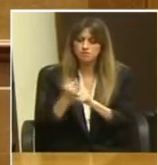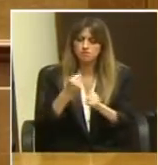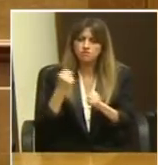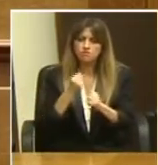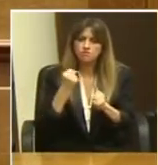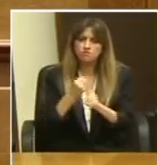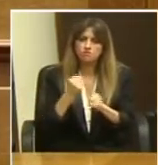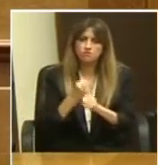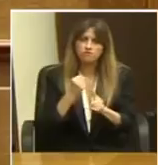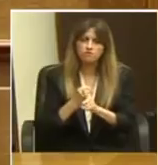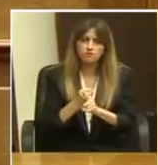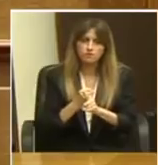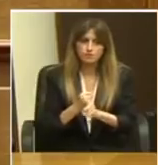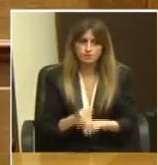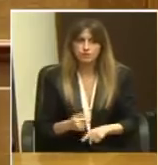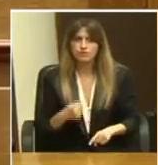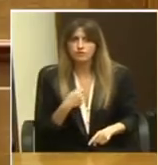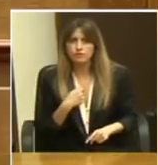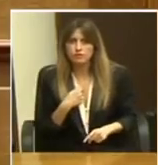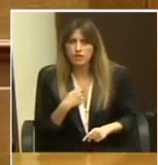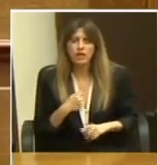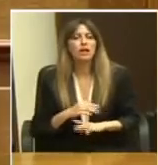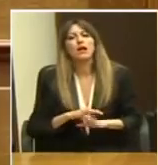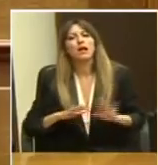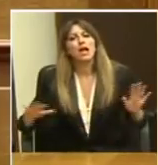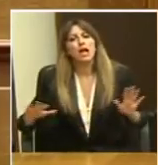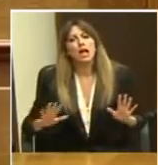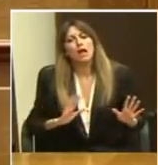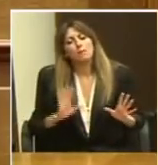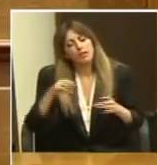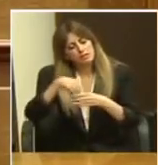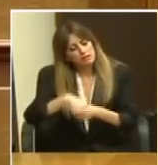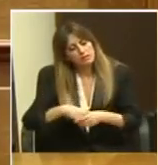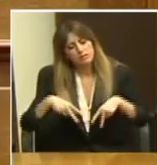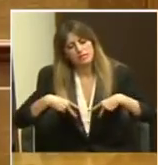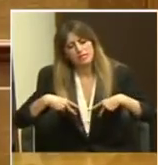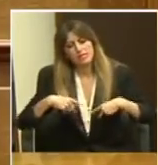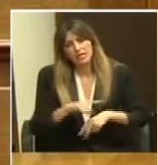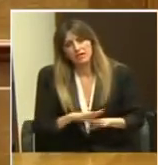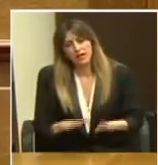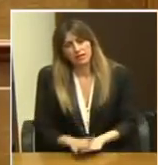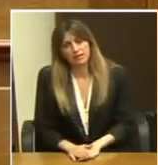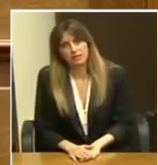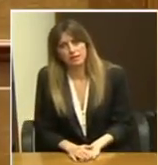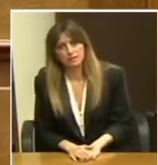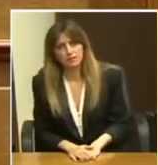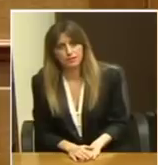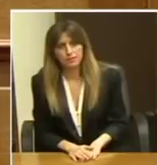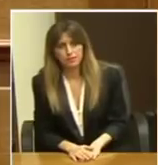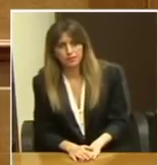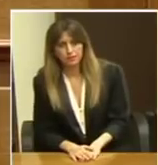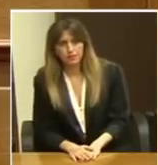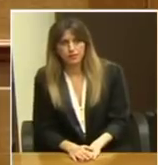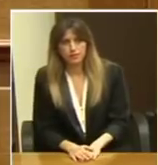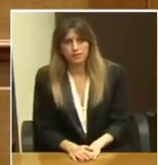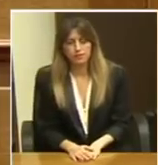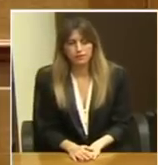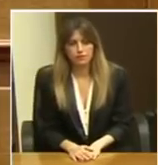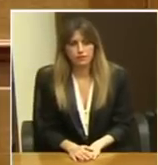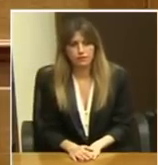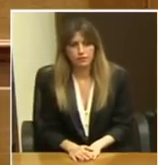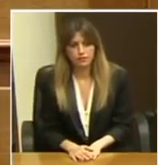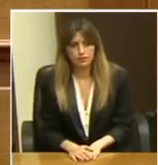του κινήματος. Ένα κίνημα που επεβίωσε επί 5 εκλογικές αναμετρήσεις σε αντίθεση με όλους τους άλλους.